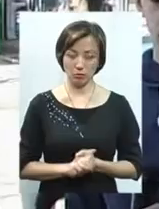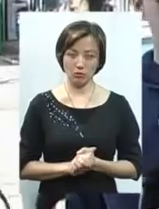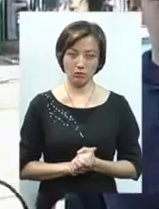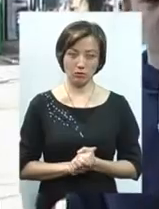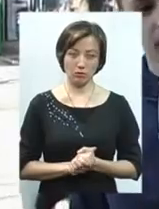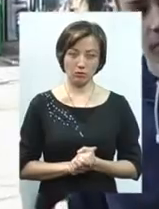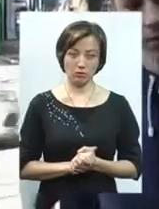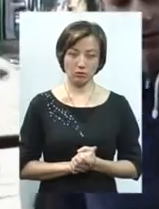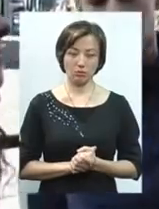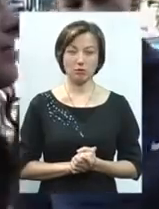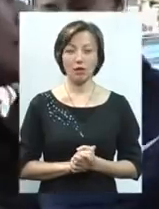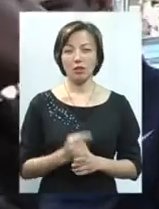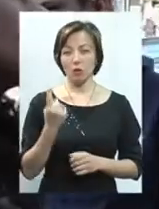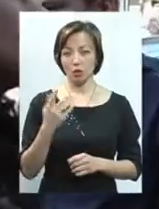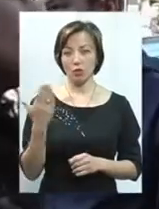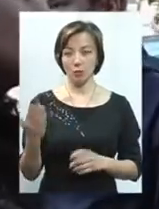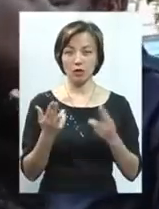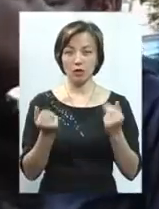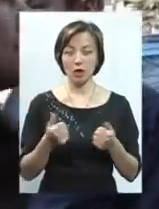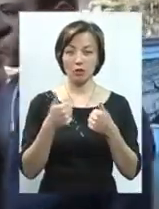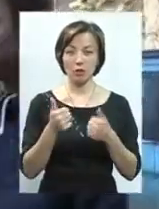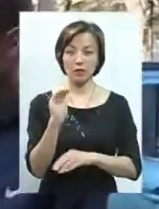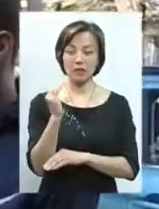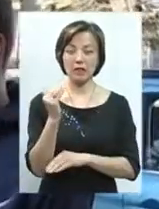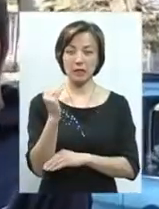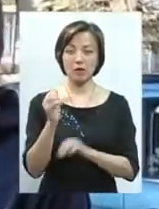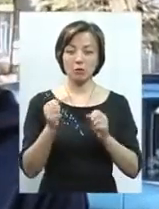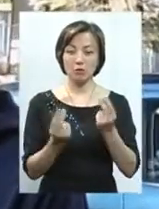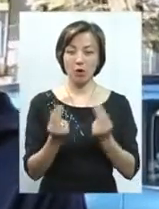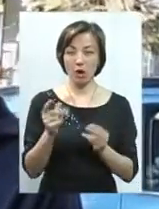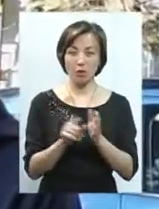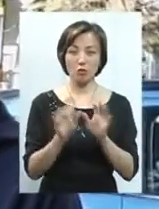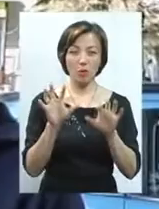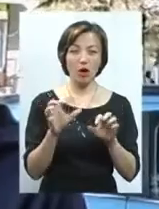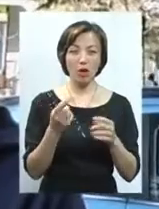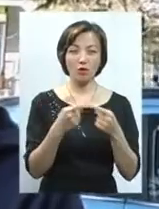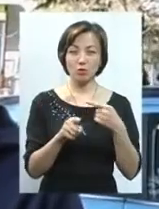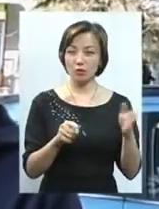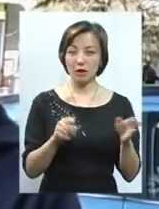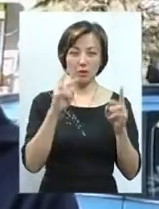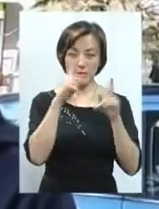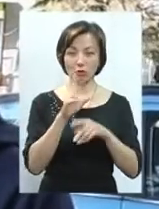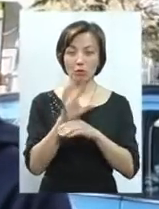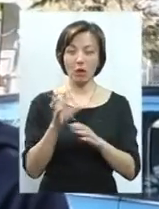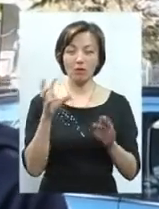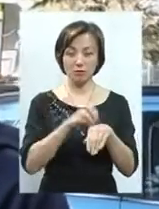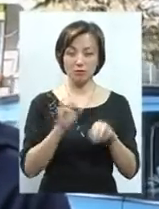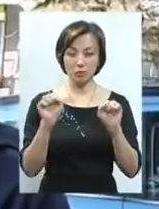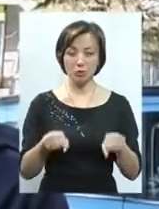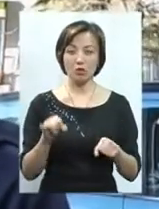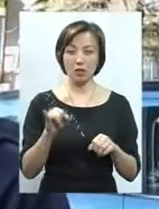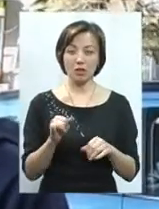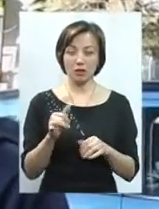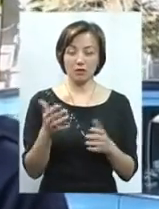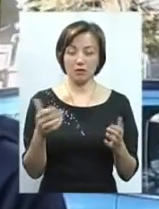одної сторони, так, це хорошо, бо дитина може і погратися з тою собакою, і ще щось, але з другої сторони це і неправильно, бо собака може і вкусити, і